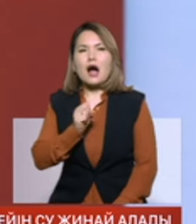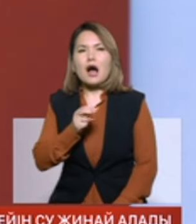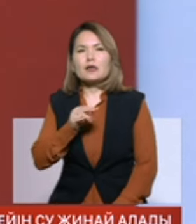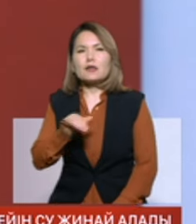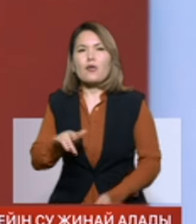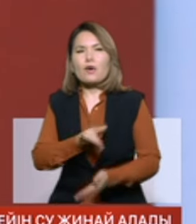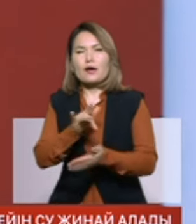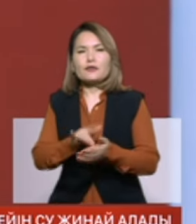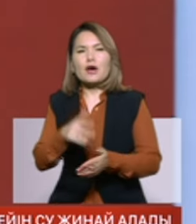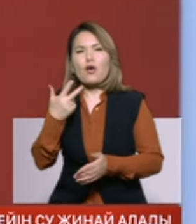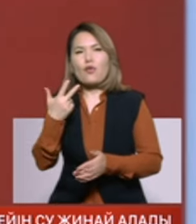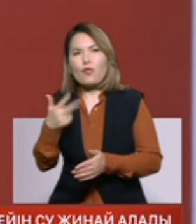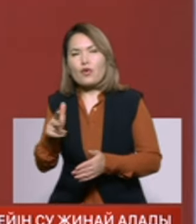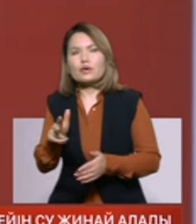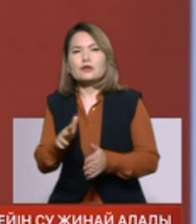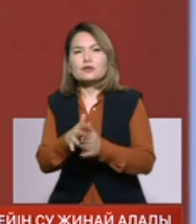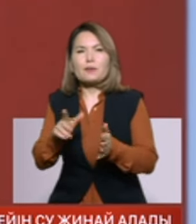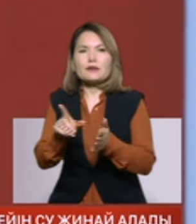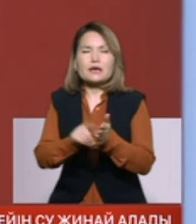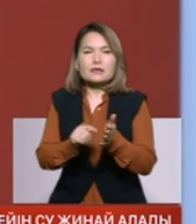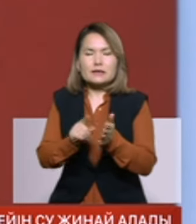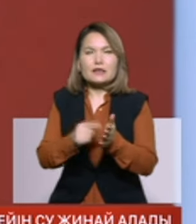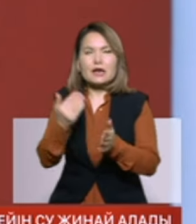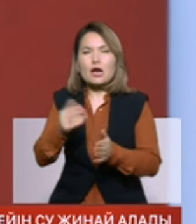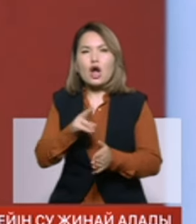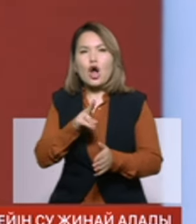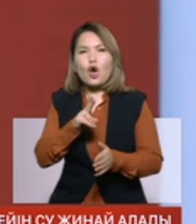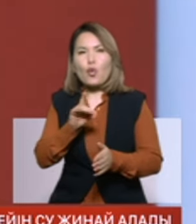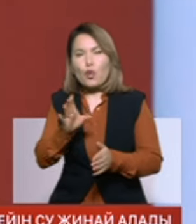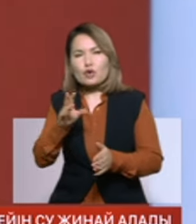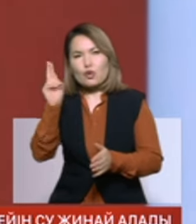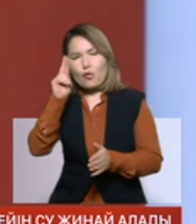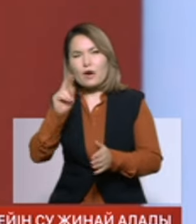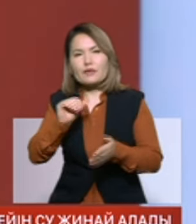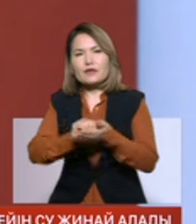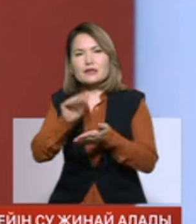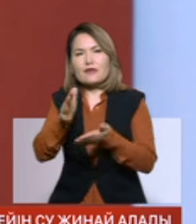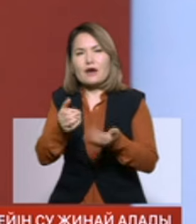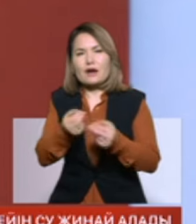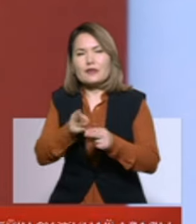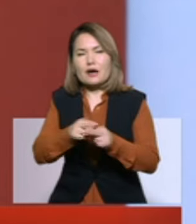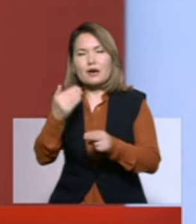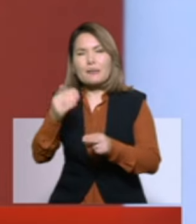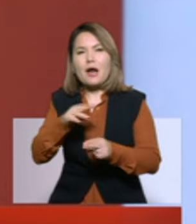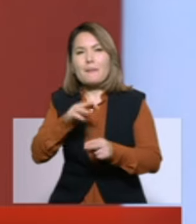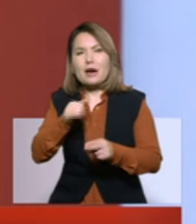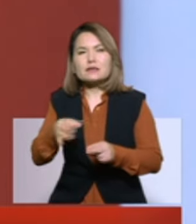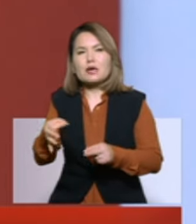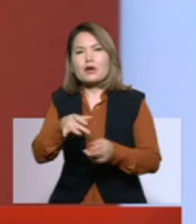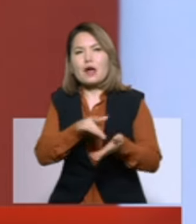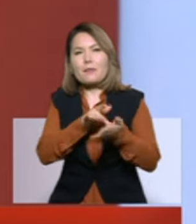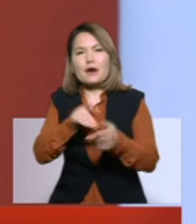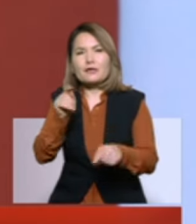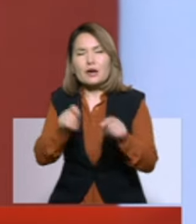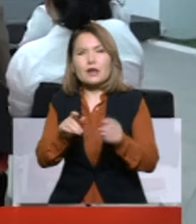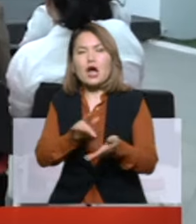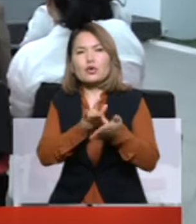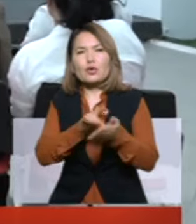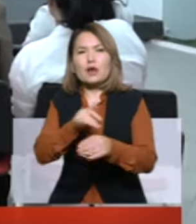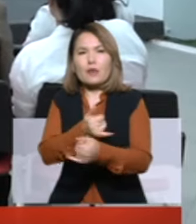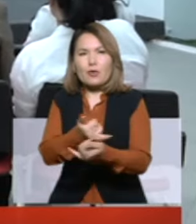30-дан астам зейнеткер 3 айлық курс оқып, гид экскурсовод сертификатын иеленді. Енді олар Маңғыстауға саяхаттап келген туристерге